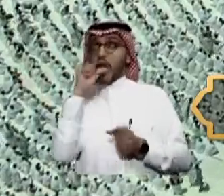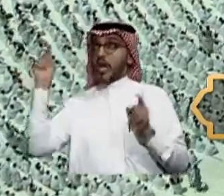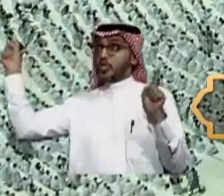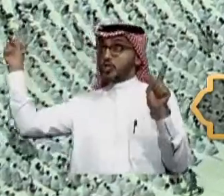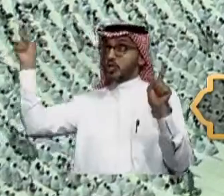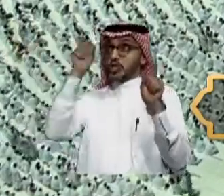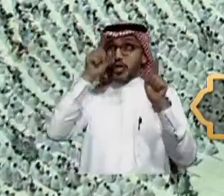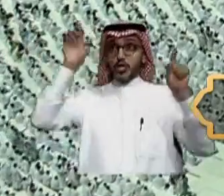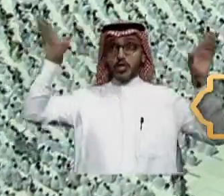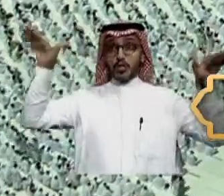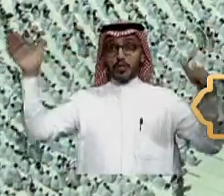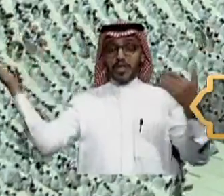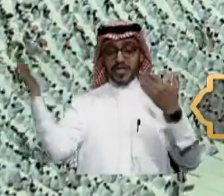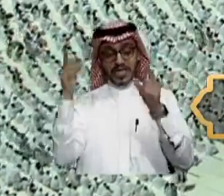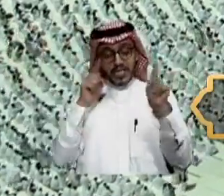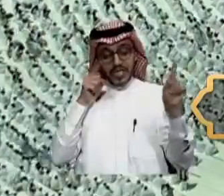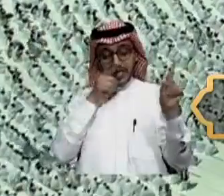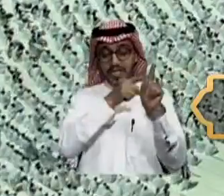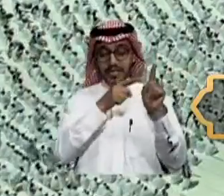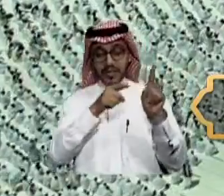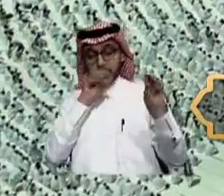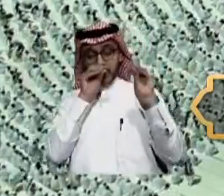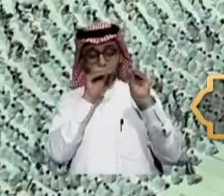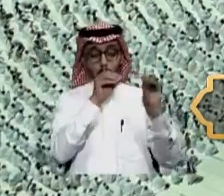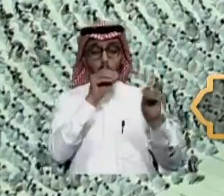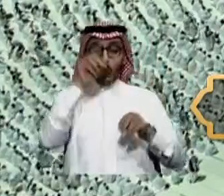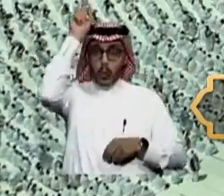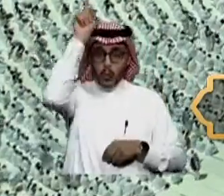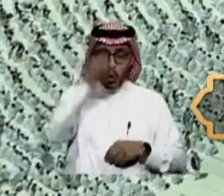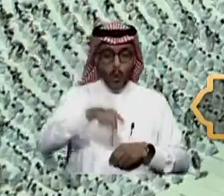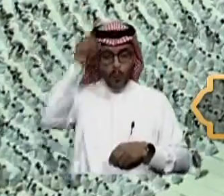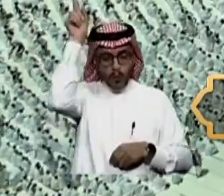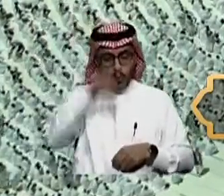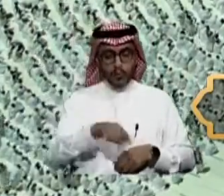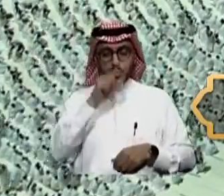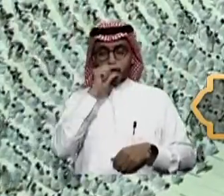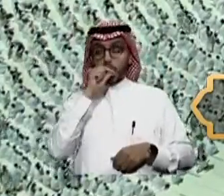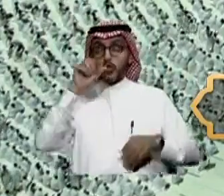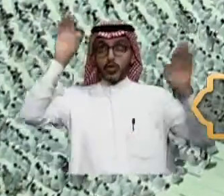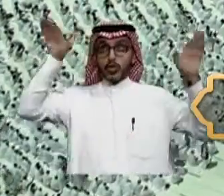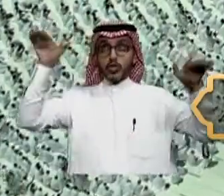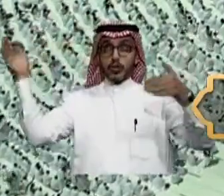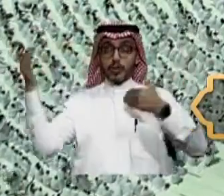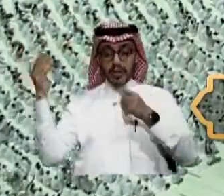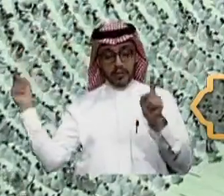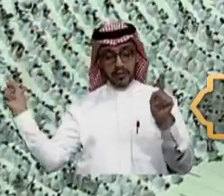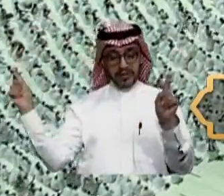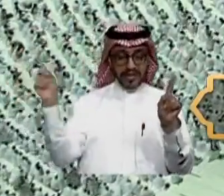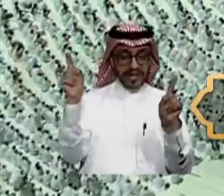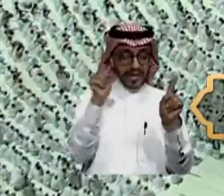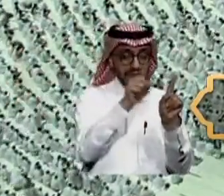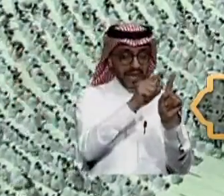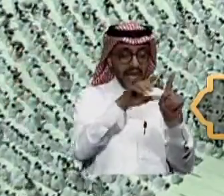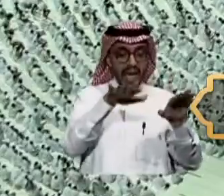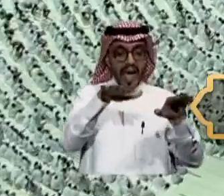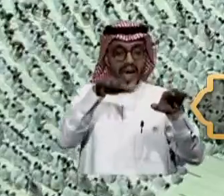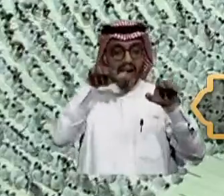يلقاه جبريل وكان جبريل يلقاه كل ليله في رمضان حتى